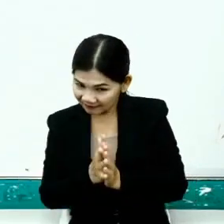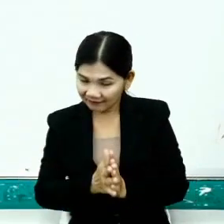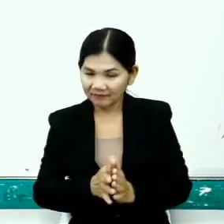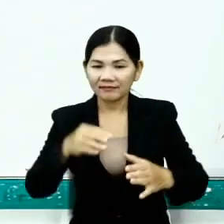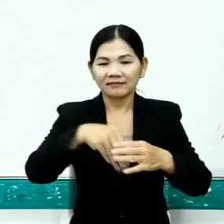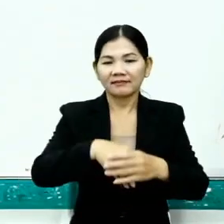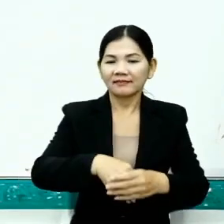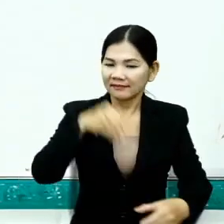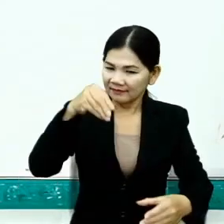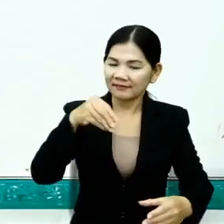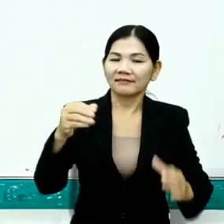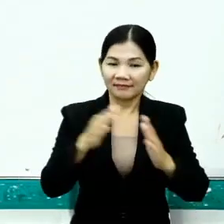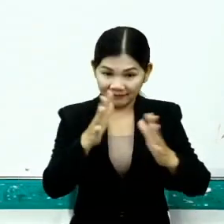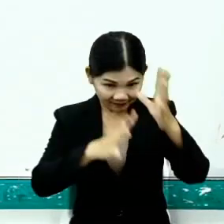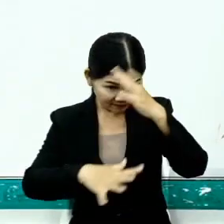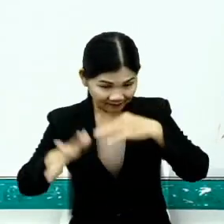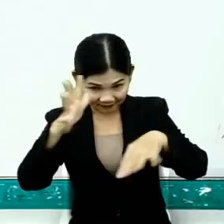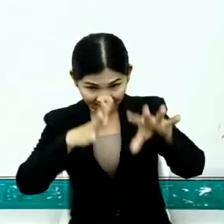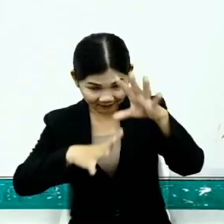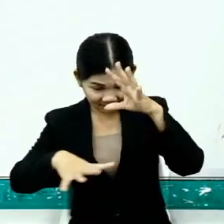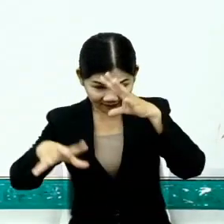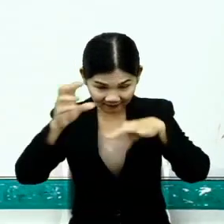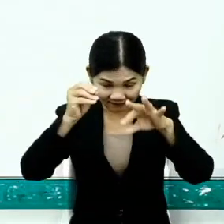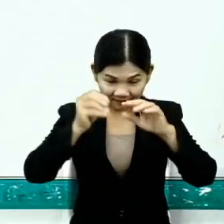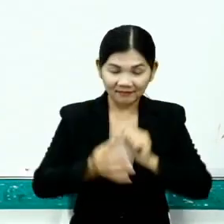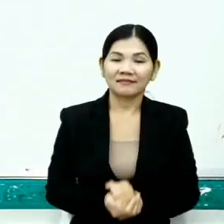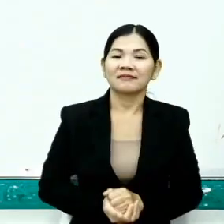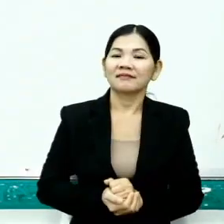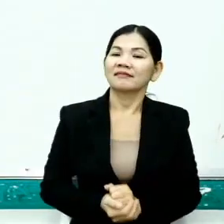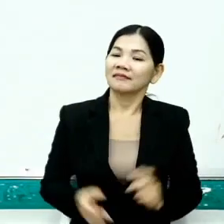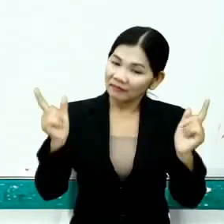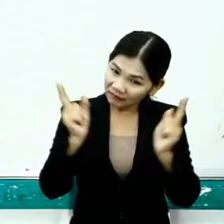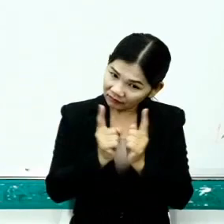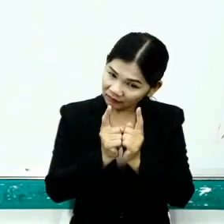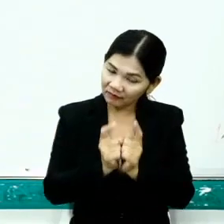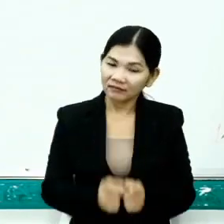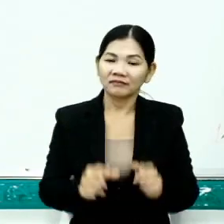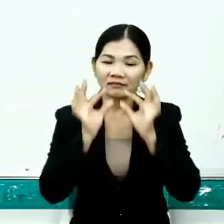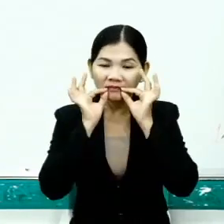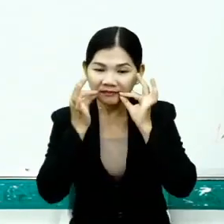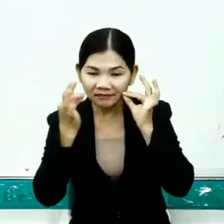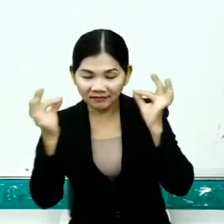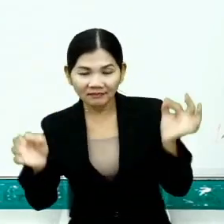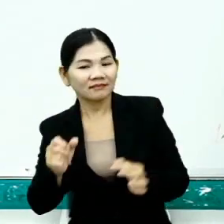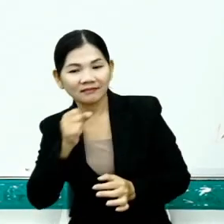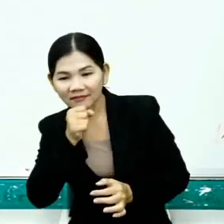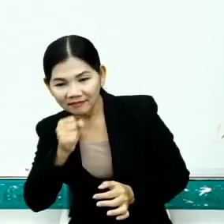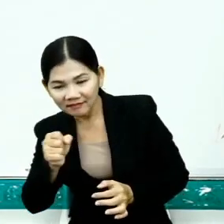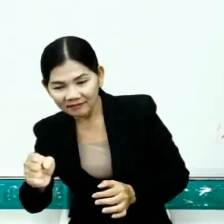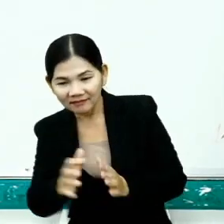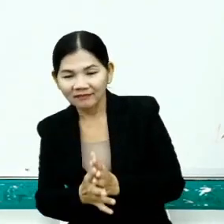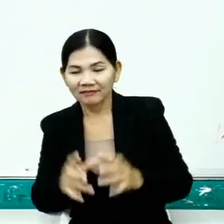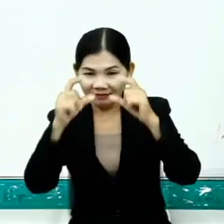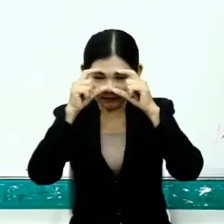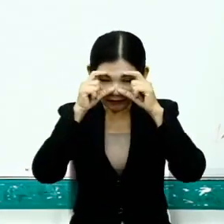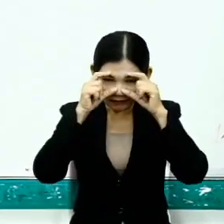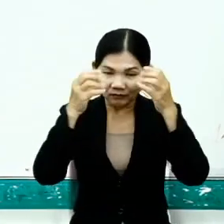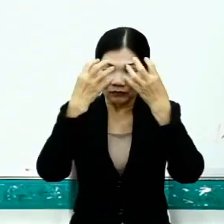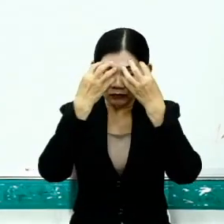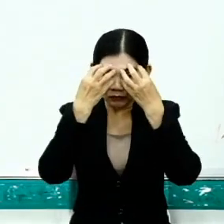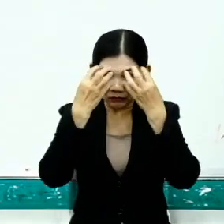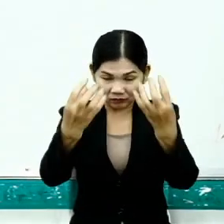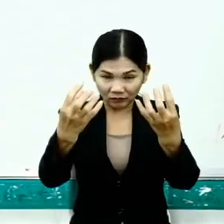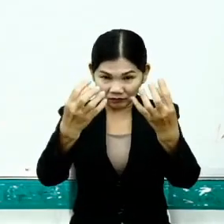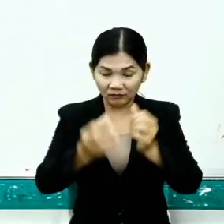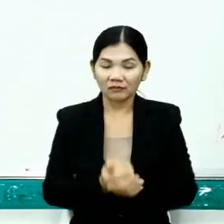còn cài chân pi xa la tới chuông gì mà bẹ văn ta